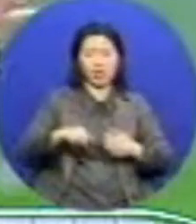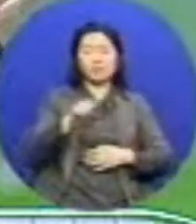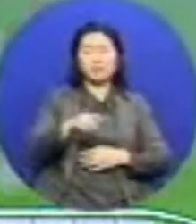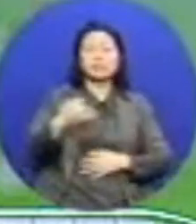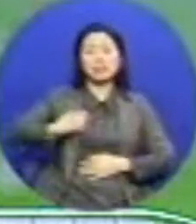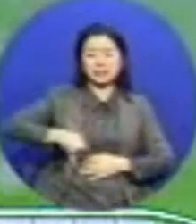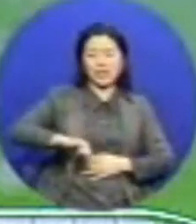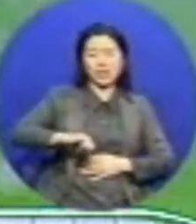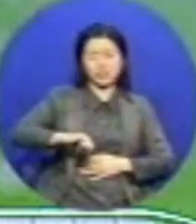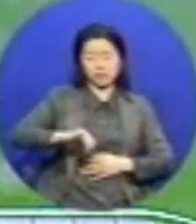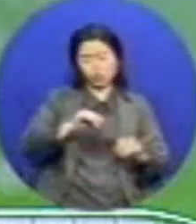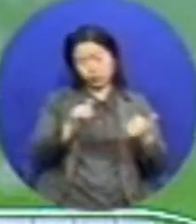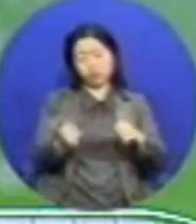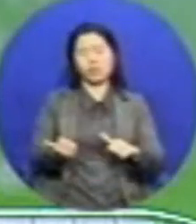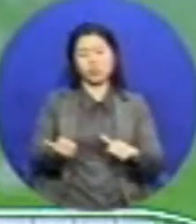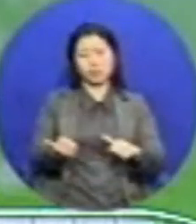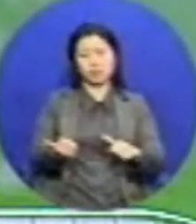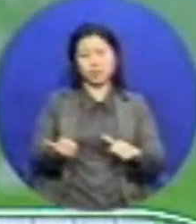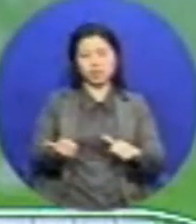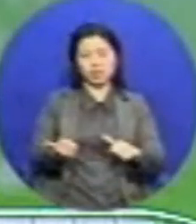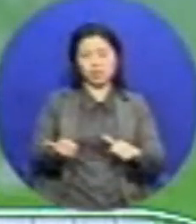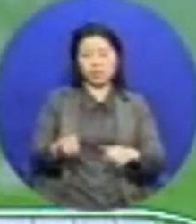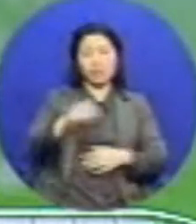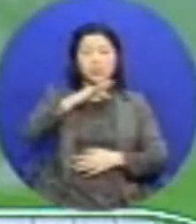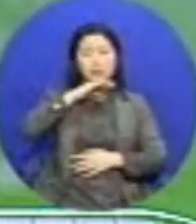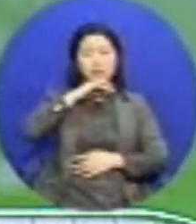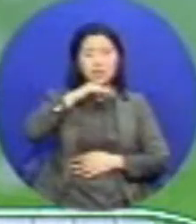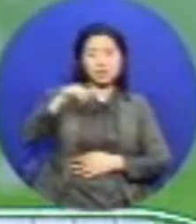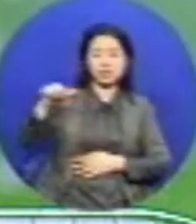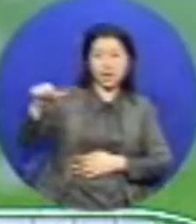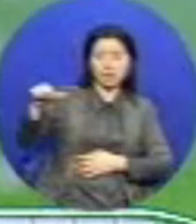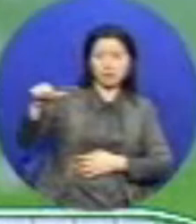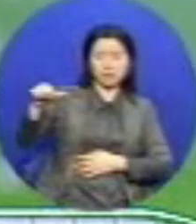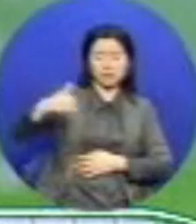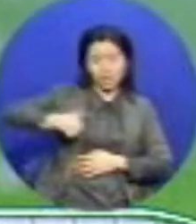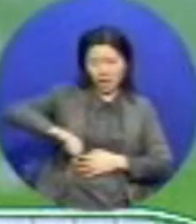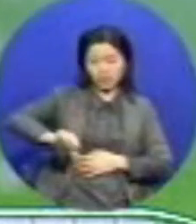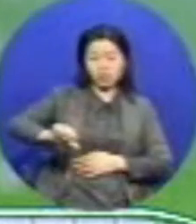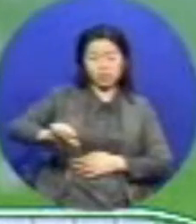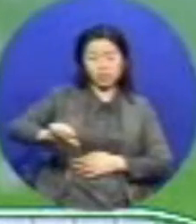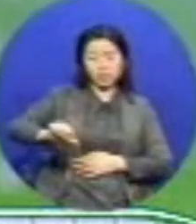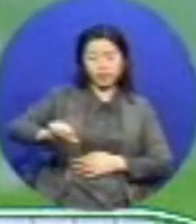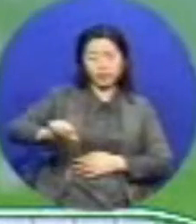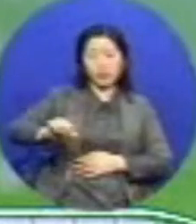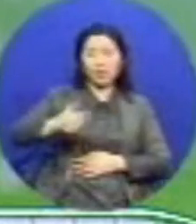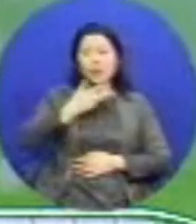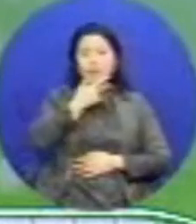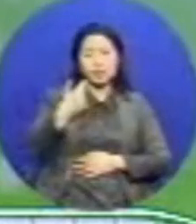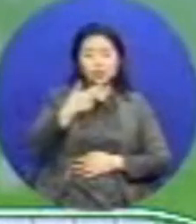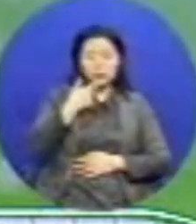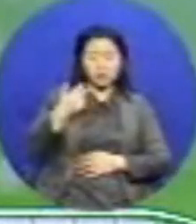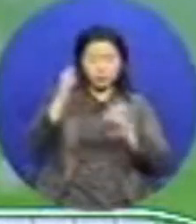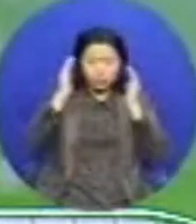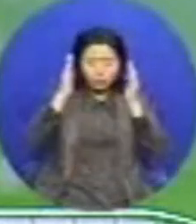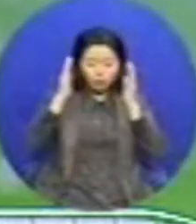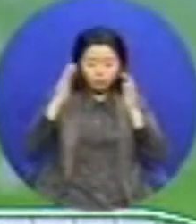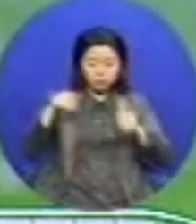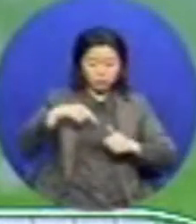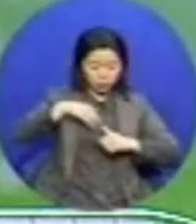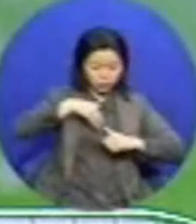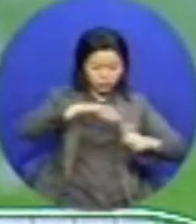죽어 가는 거예요 5살 난 아들 영국으로 공부를 시키기로 보내야